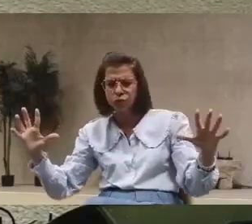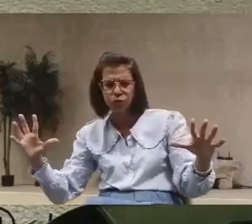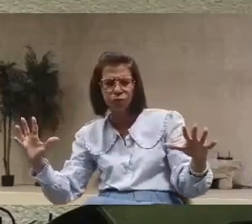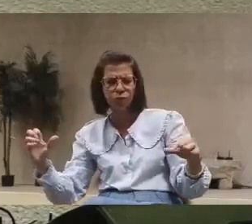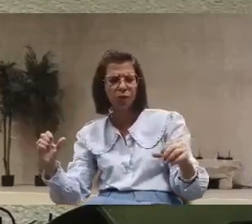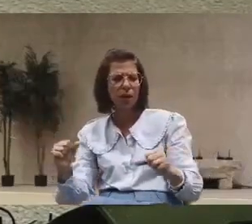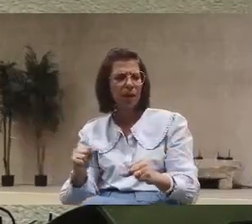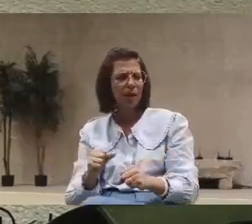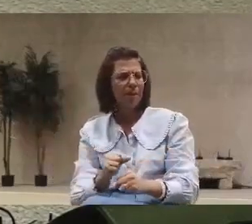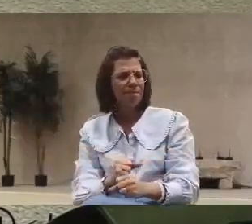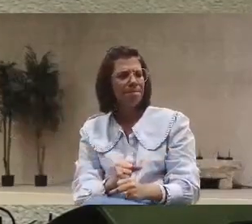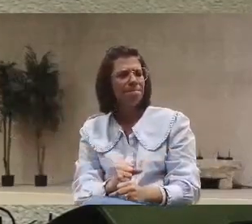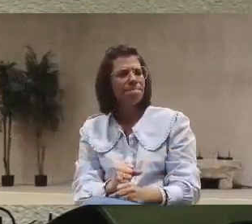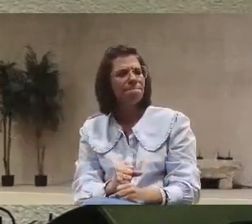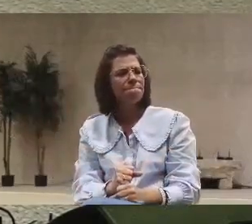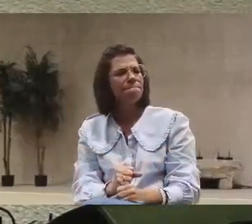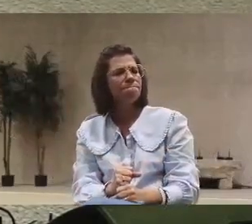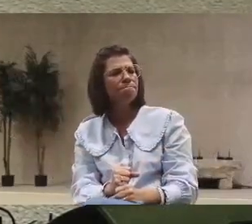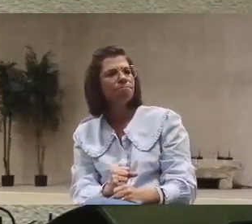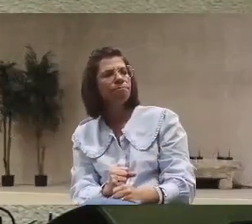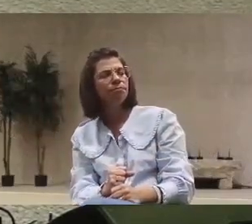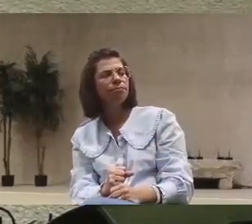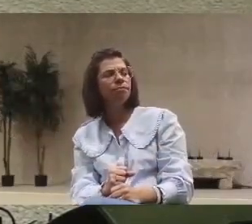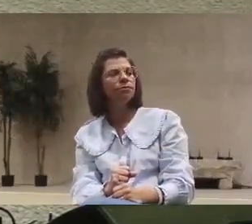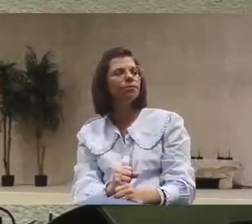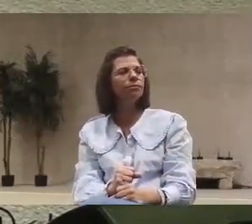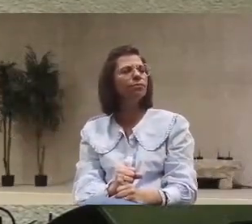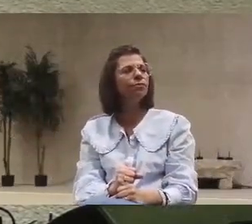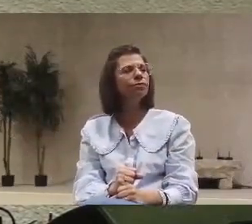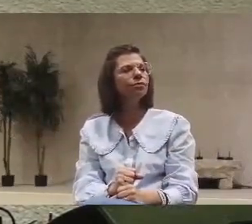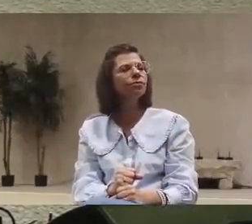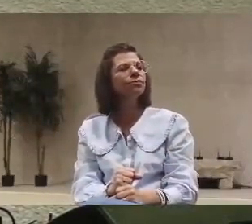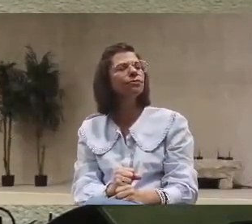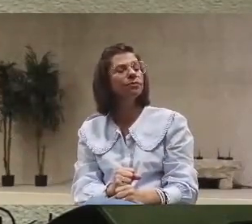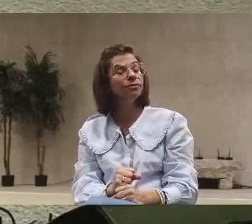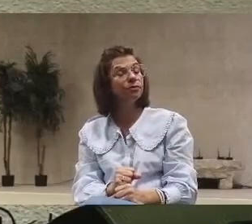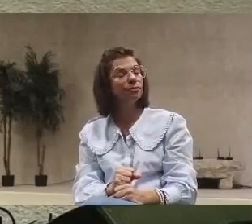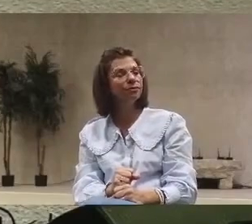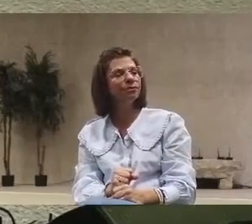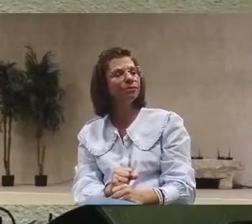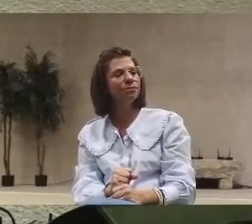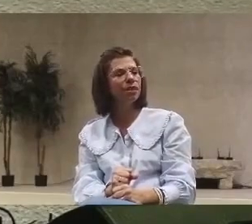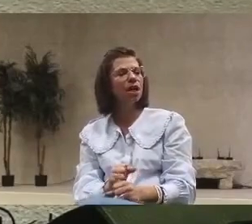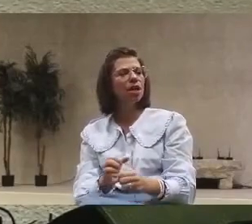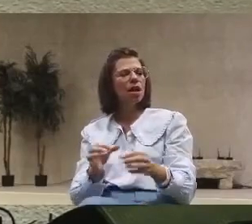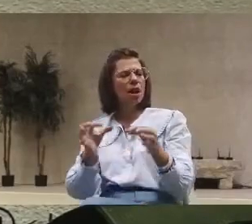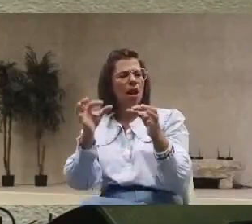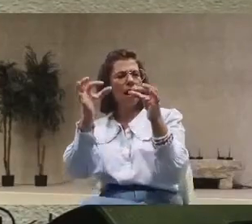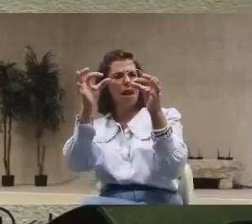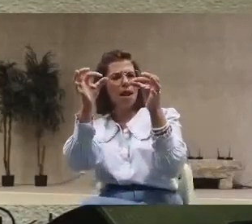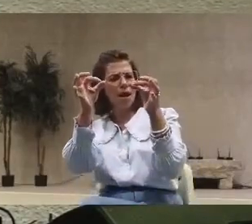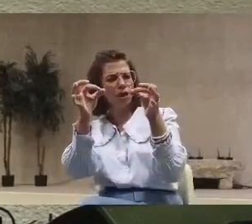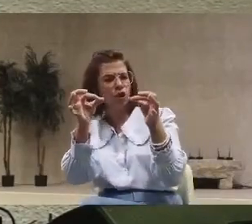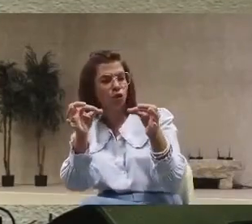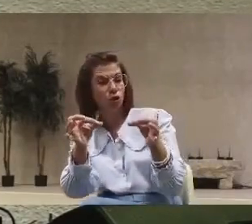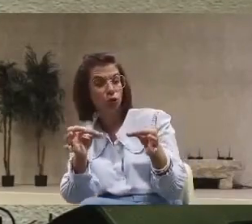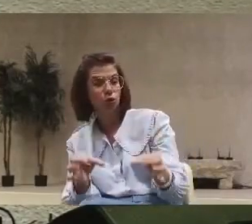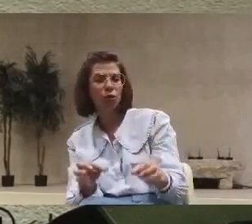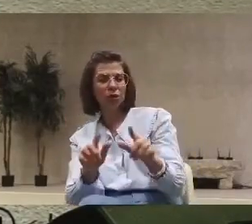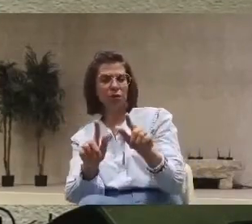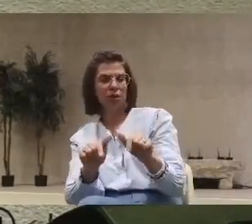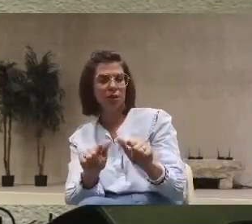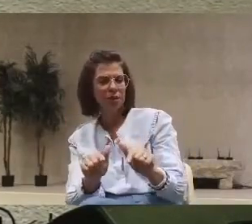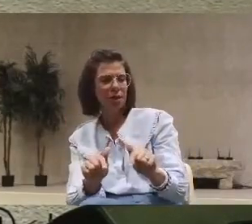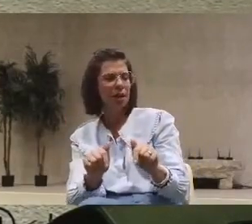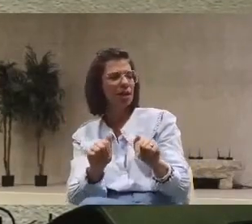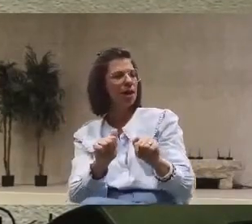bouleverser peut-être dans le domaine social à cause de l'injustice. Effectivement, il y des choses qui sont décrites dans la parole de Dieu.